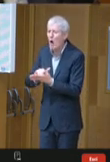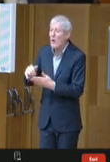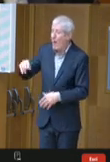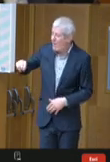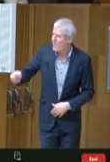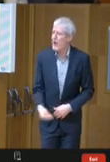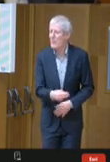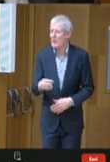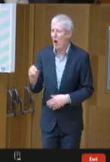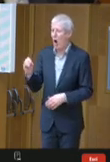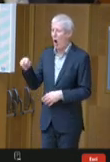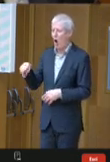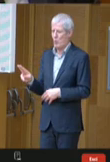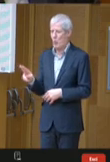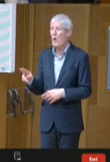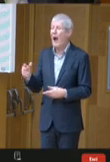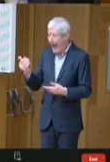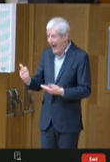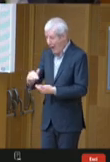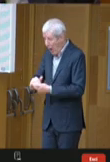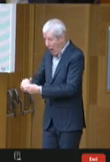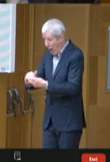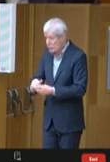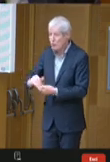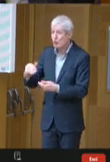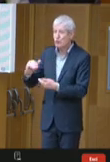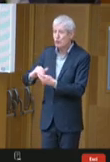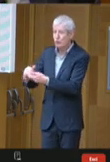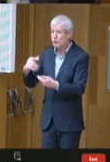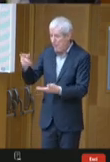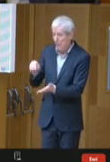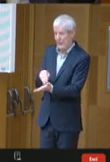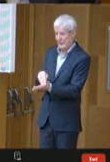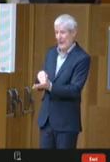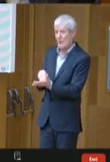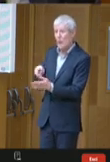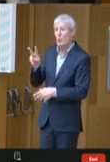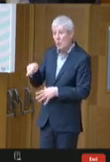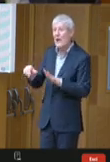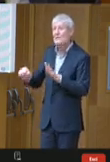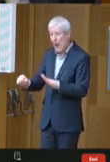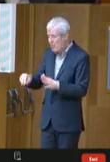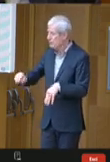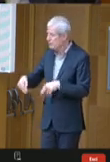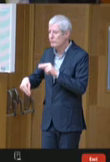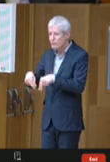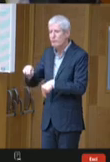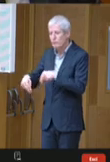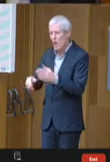Convenzione. E il movimento associativo delle persone con disabilità era lì presente a sottoscrivere la